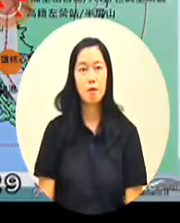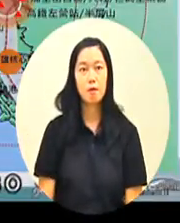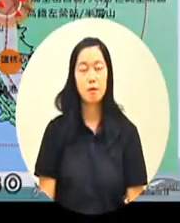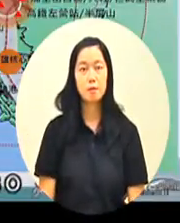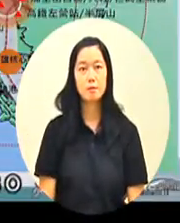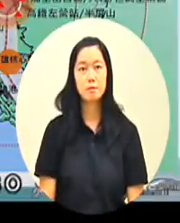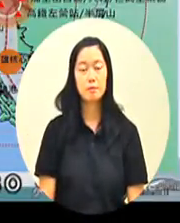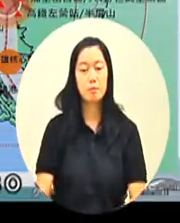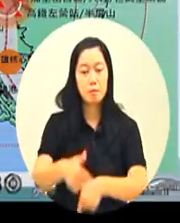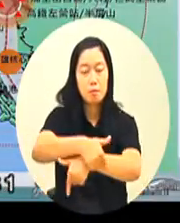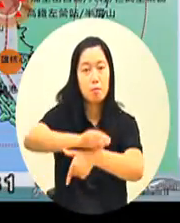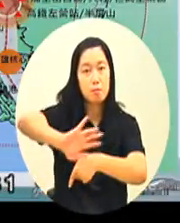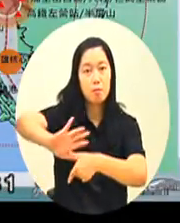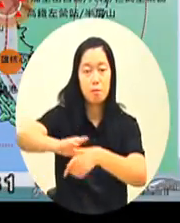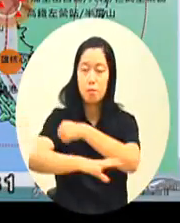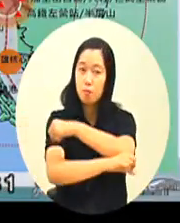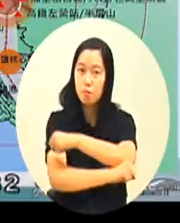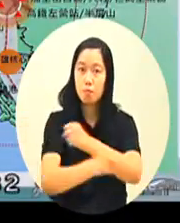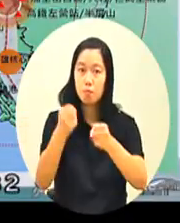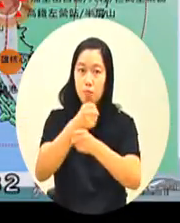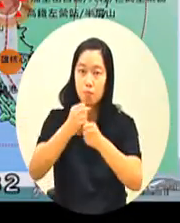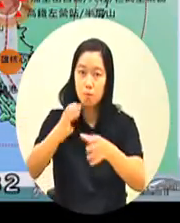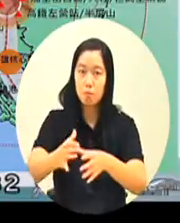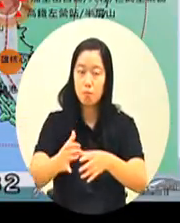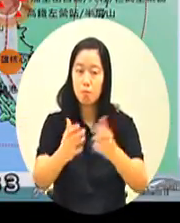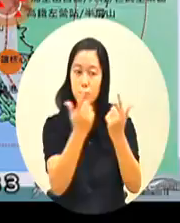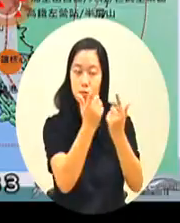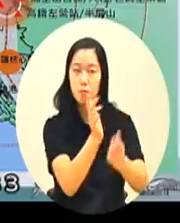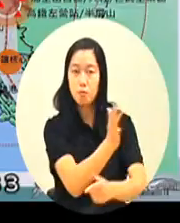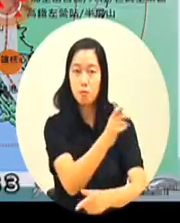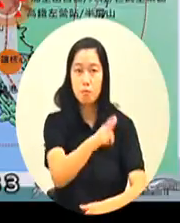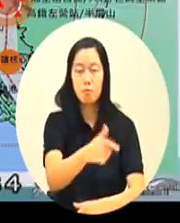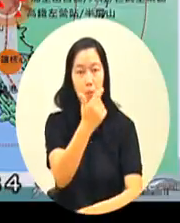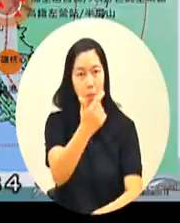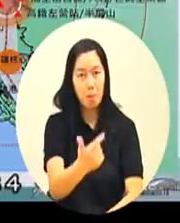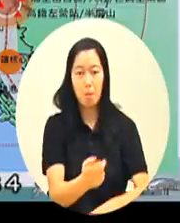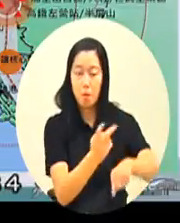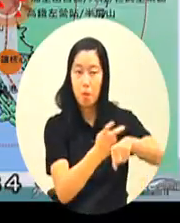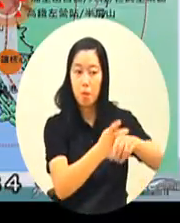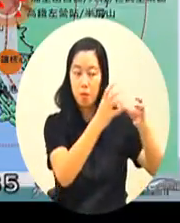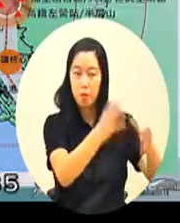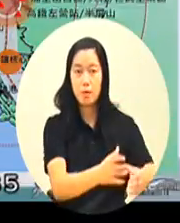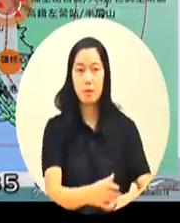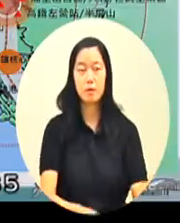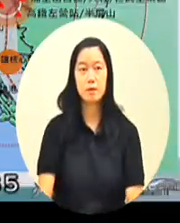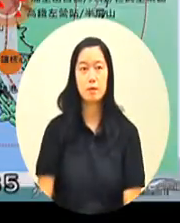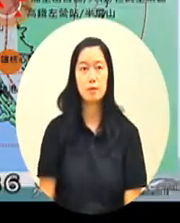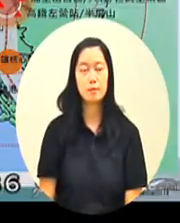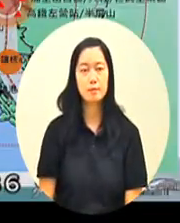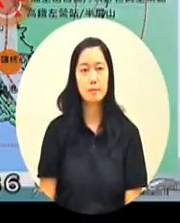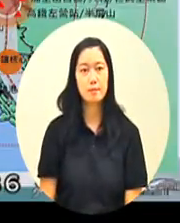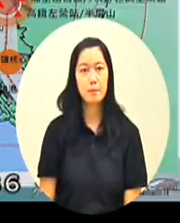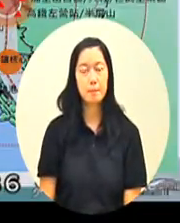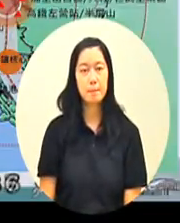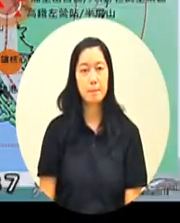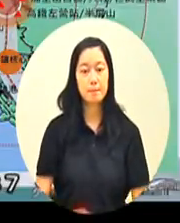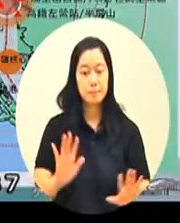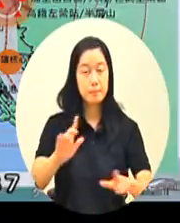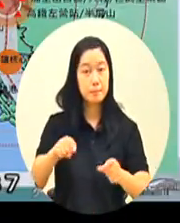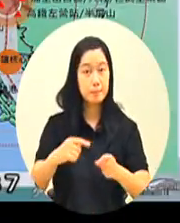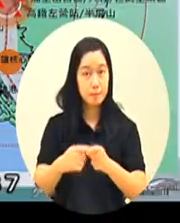都是比较重要的基础工业，那在北边开始慢慢有一些科技产业在。那今年